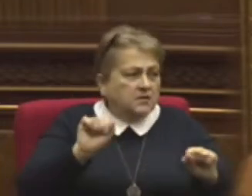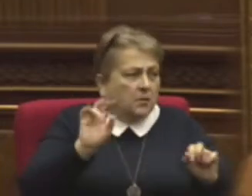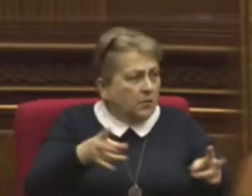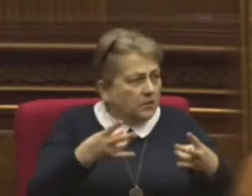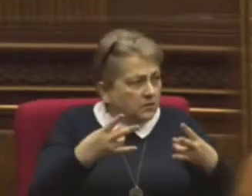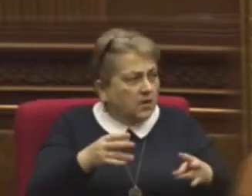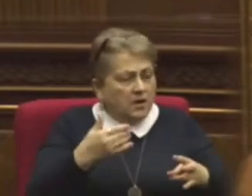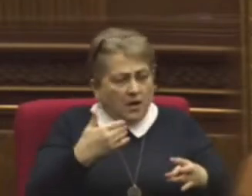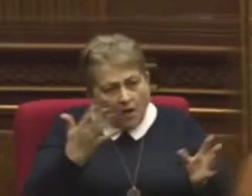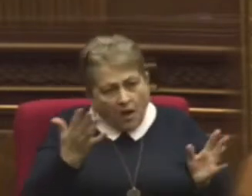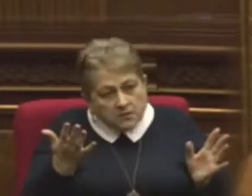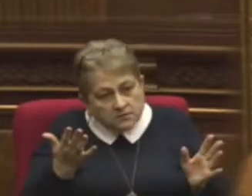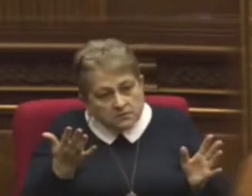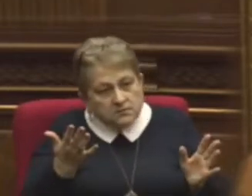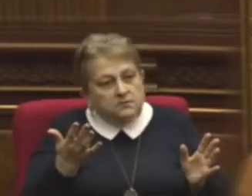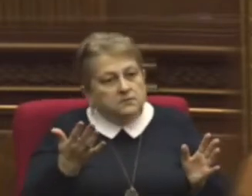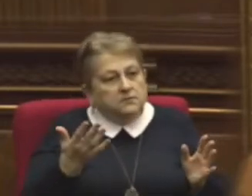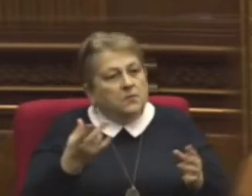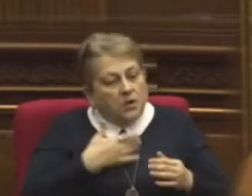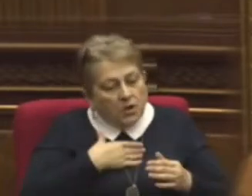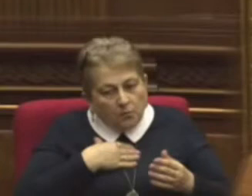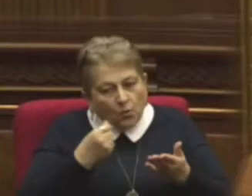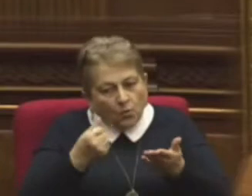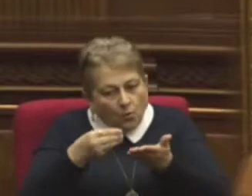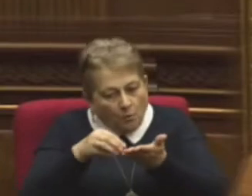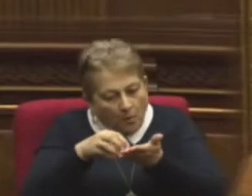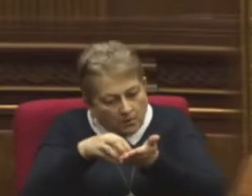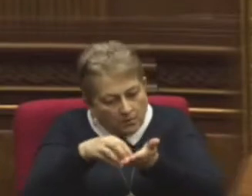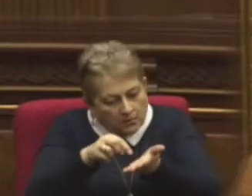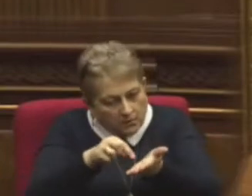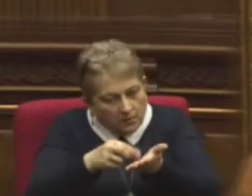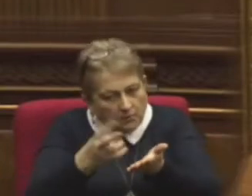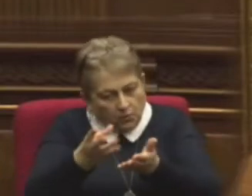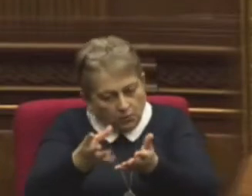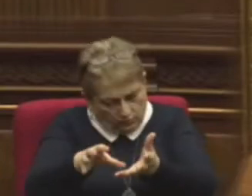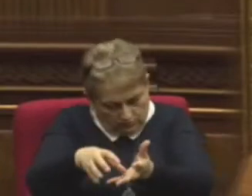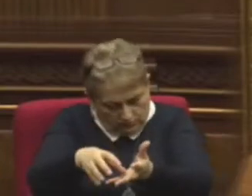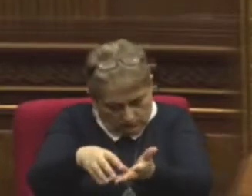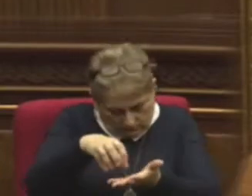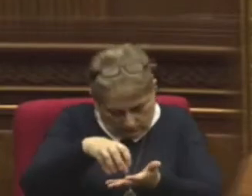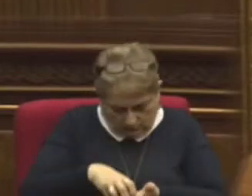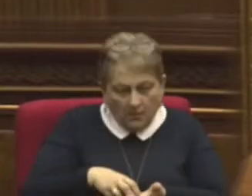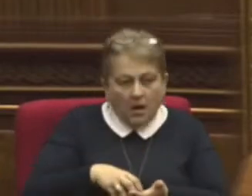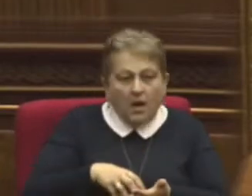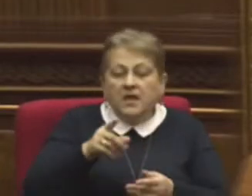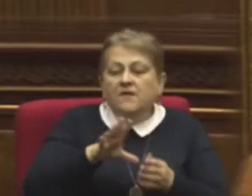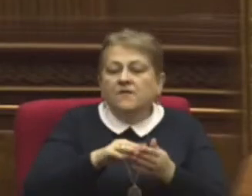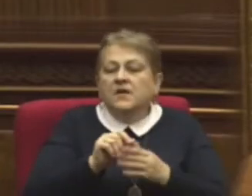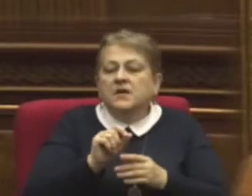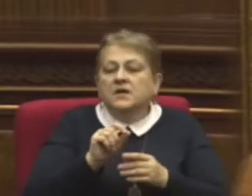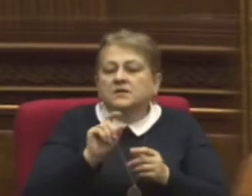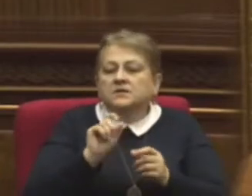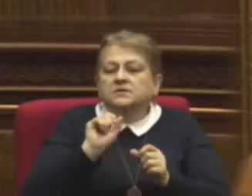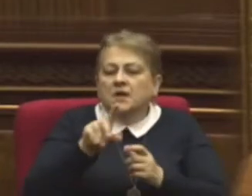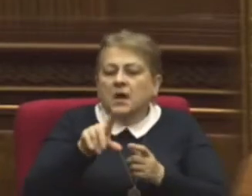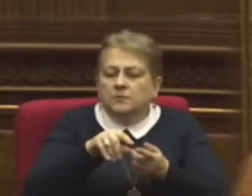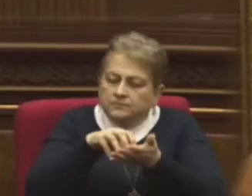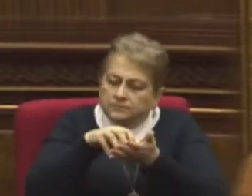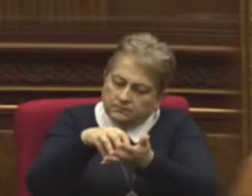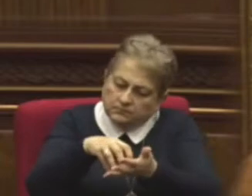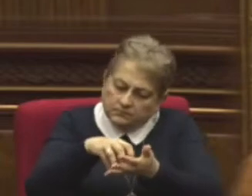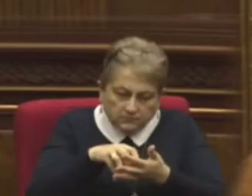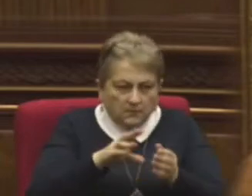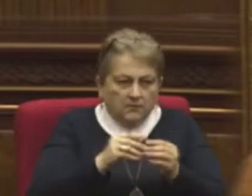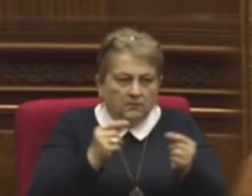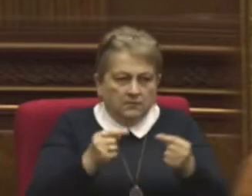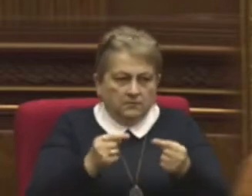դիմես, ես բայց իմ գումարի տված դիմաց, գումարի դիմաց, բեր դիր իմ առջև որևէ բան։ Դա զարգացման մտածողության բացակայությունն է